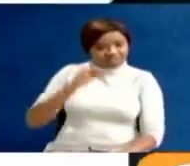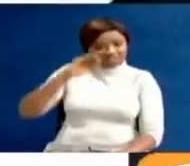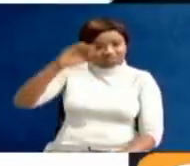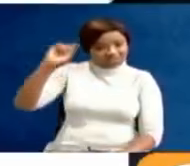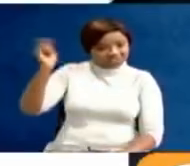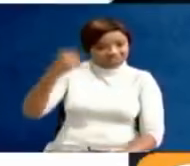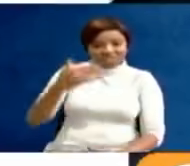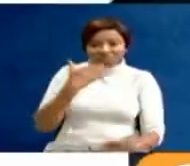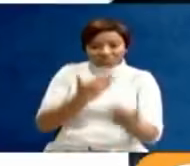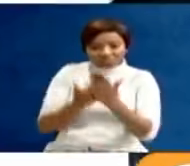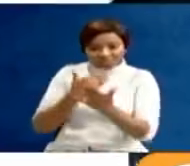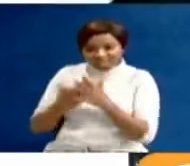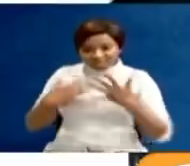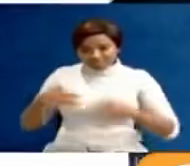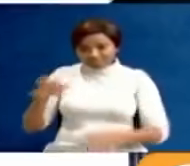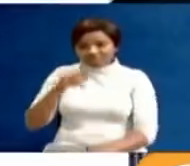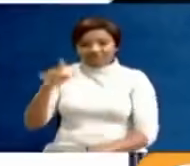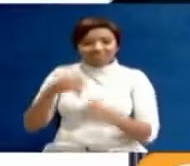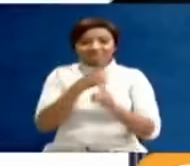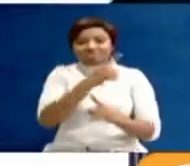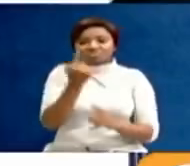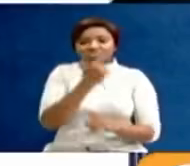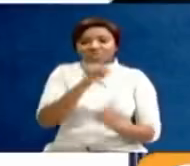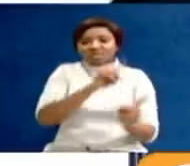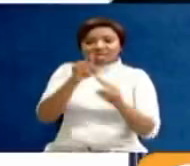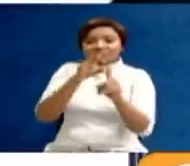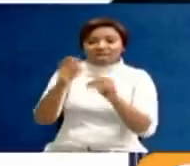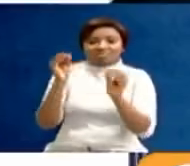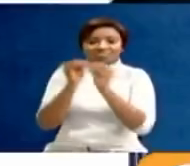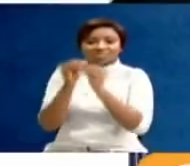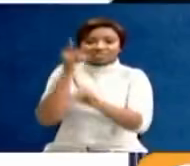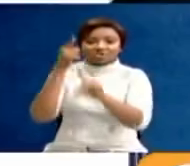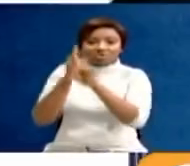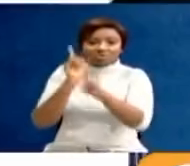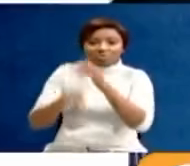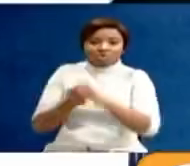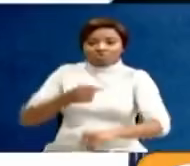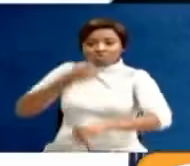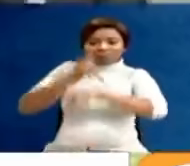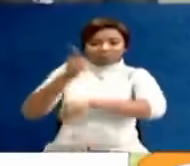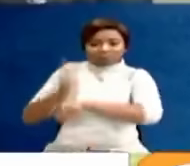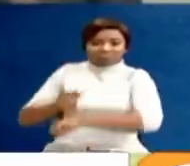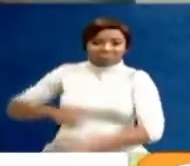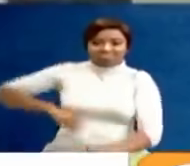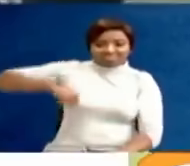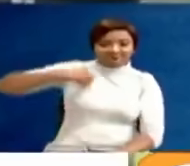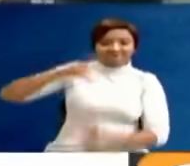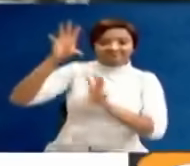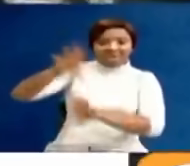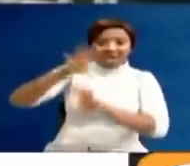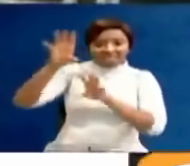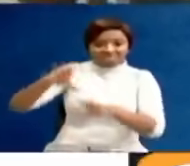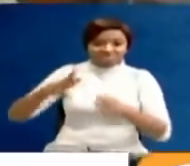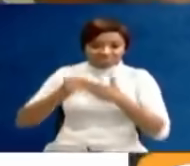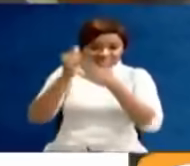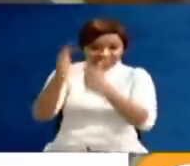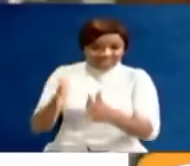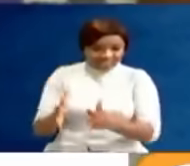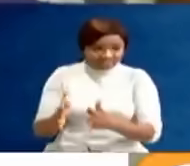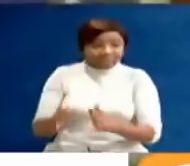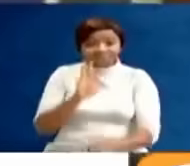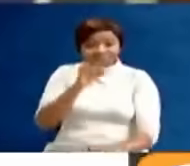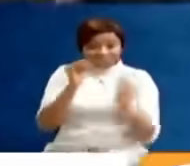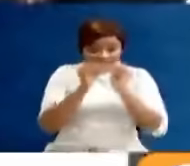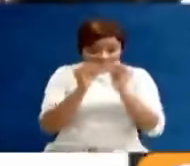kura. Badala yake umekuwa na ziara za hasira, matusi na kiburi kwa viongozi. Mkutano wa Sagana